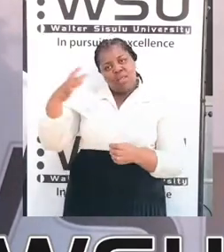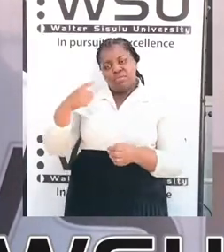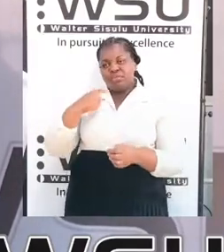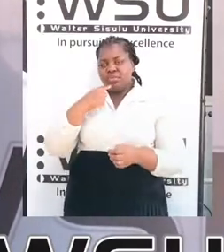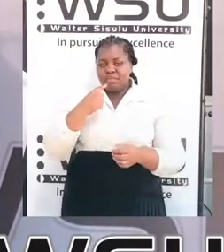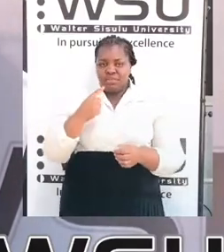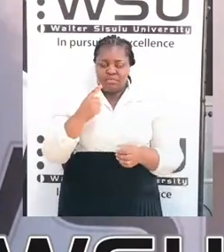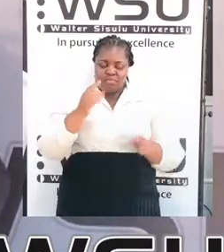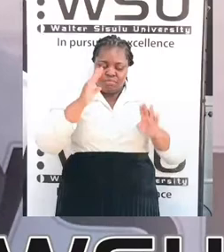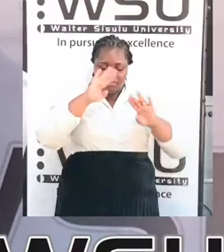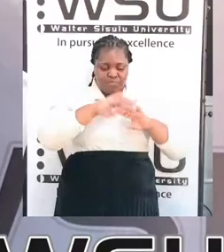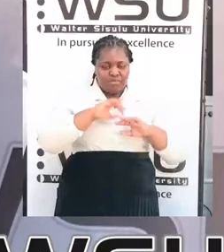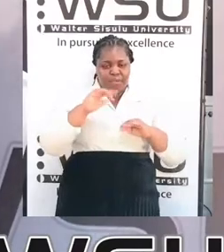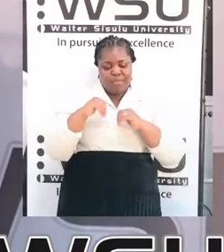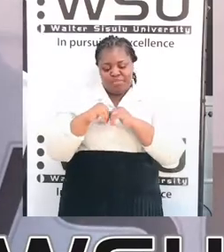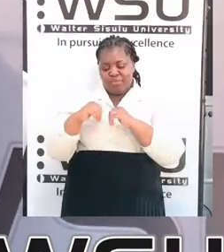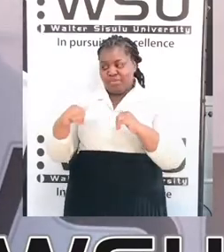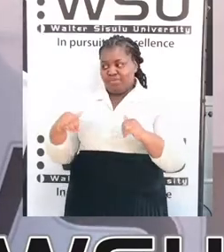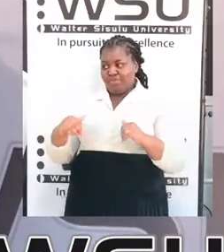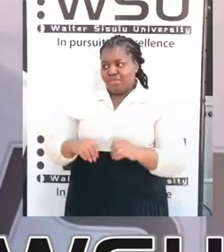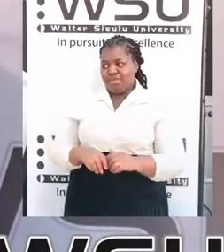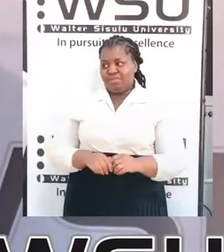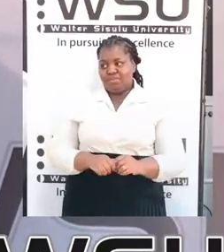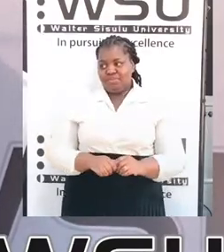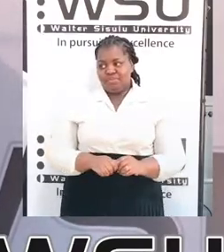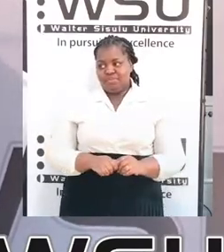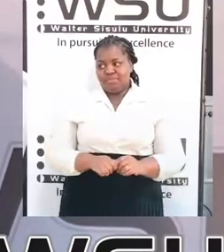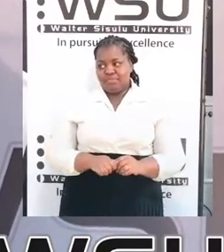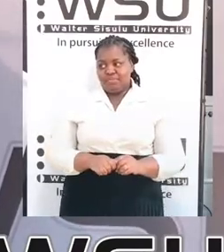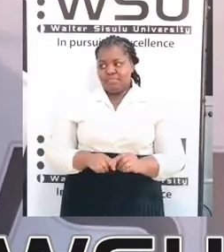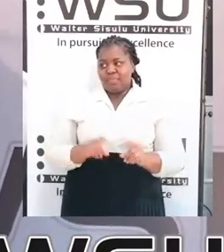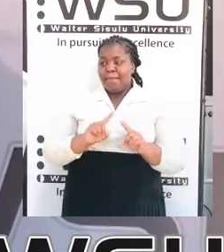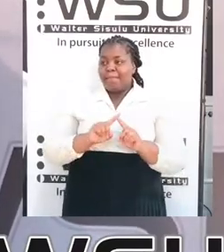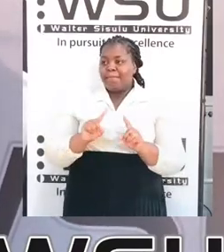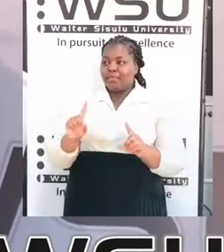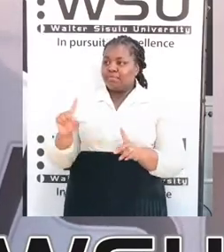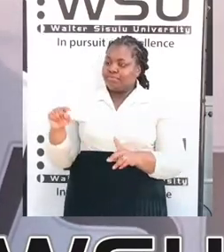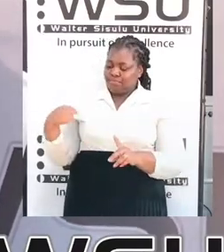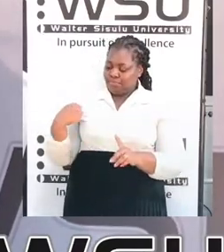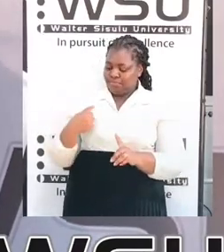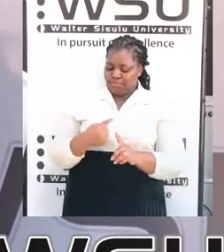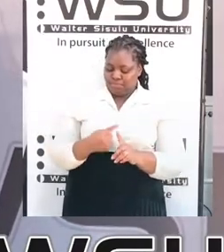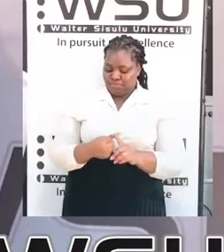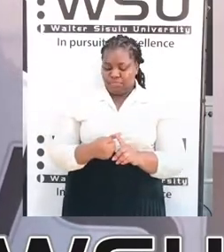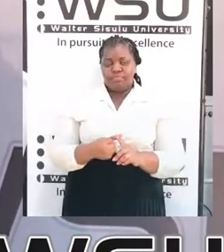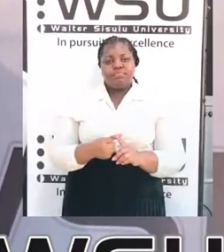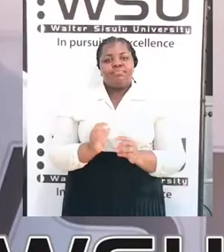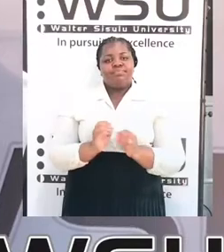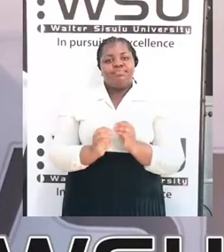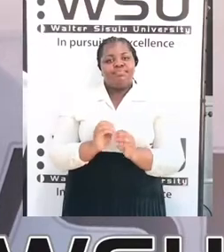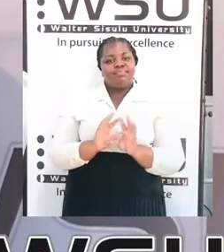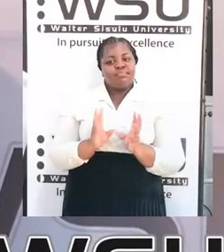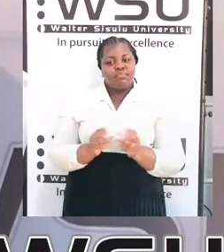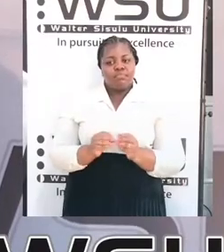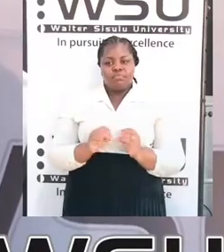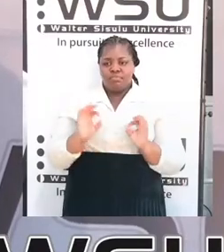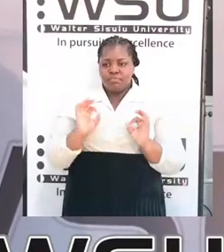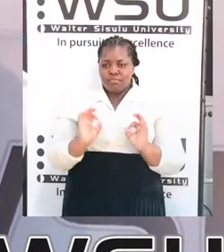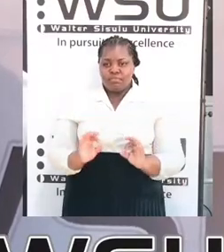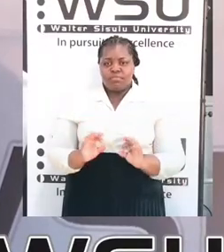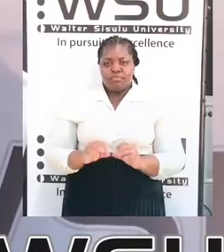ubumnyama mabukahluke ekukhanyeni. Kodwa apha ebudeni bendlela uThixo sele idali le nto yalunga